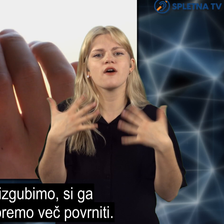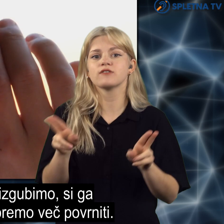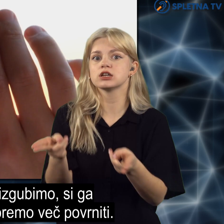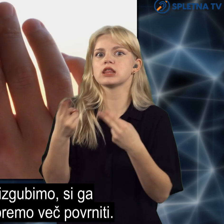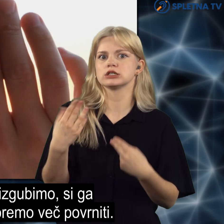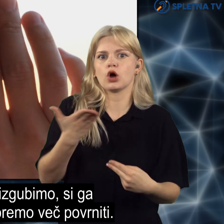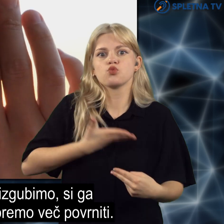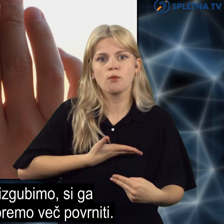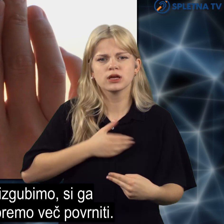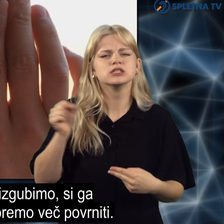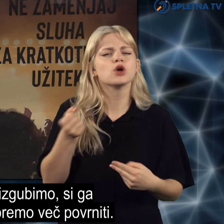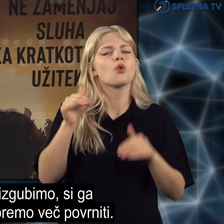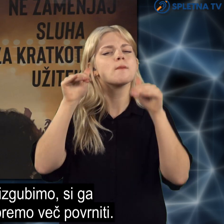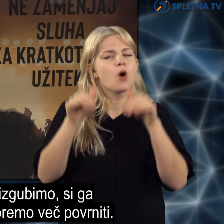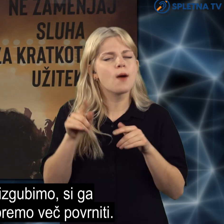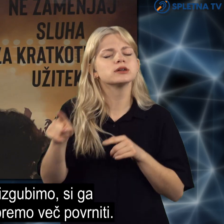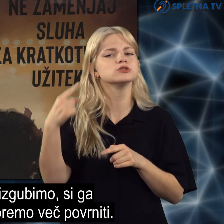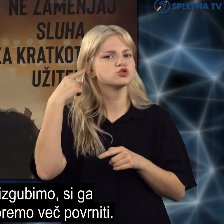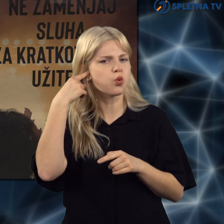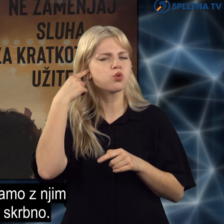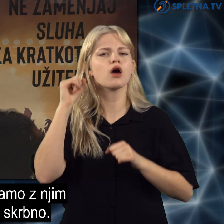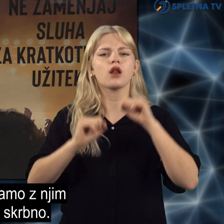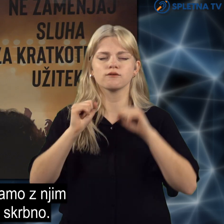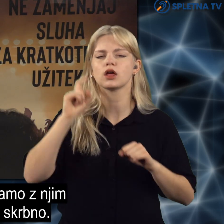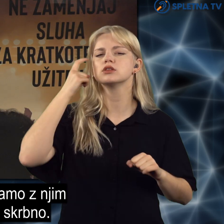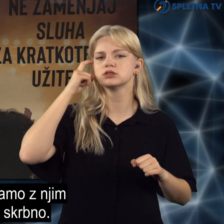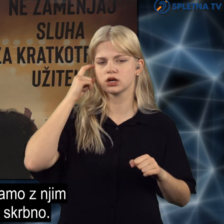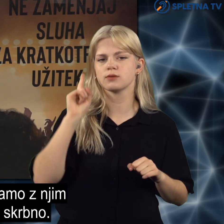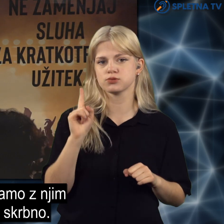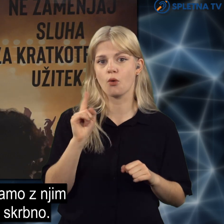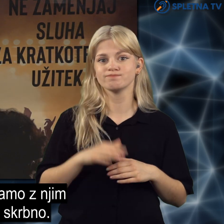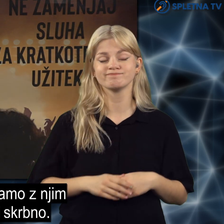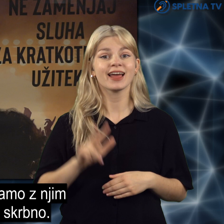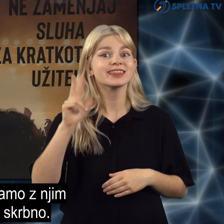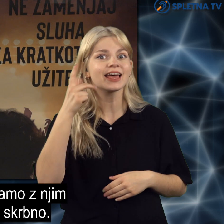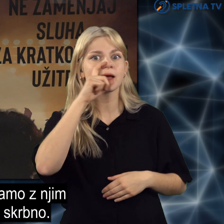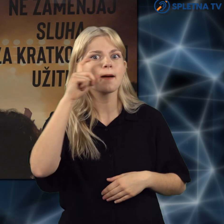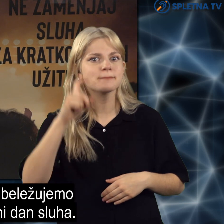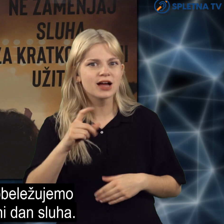ga največkrat ne moremo več povrniti, zato moramo z njim ravnati skrbno.